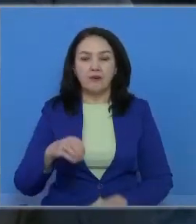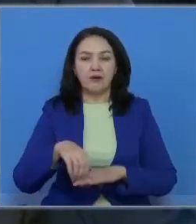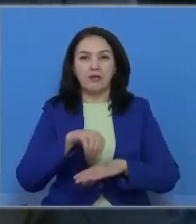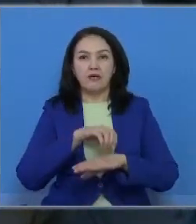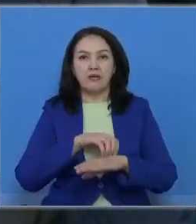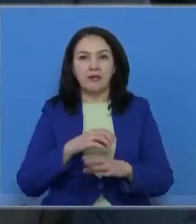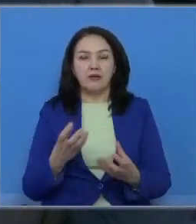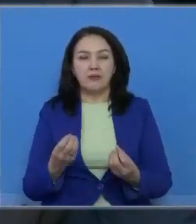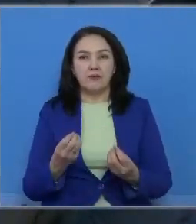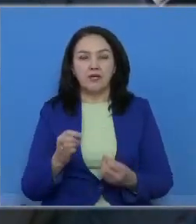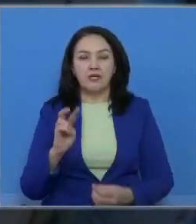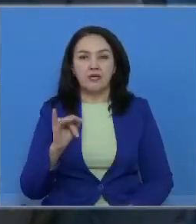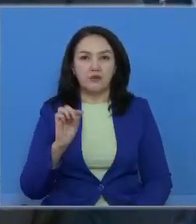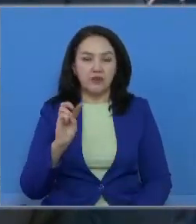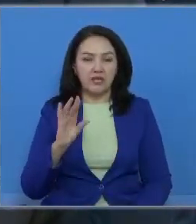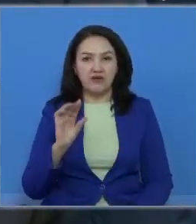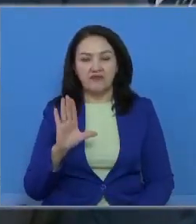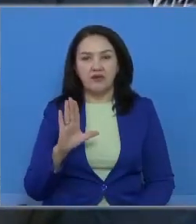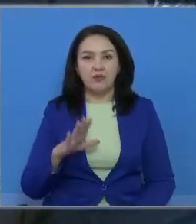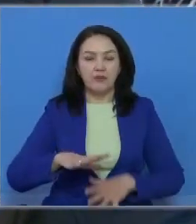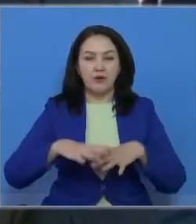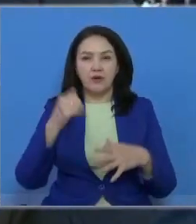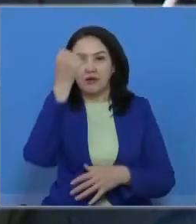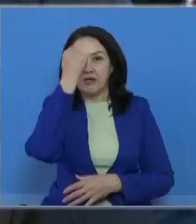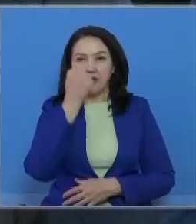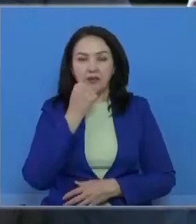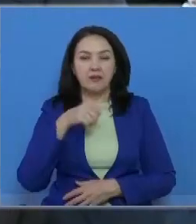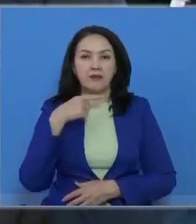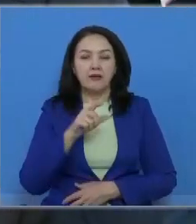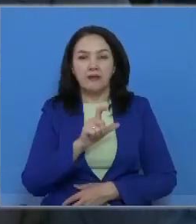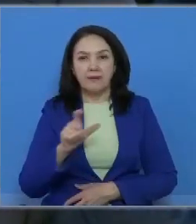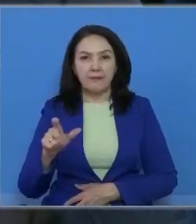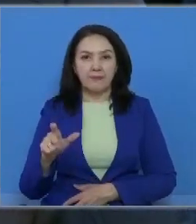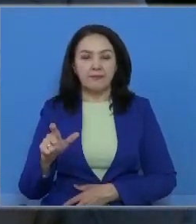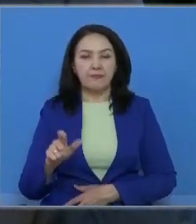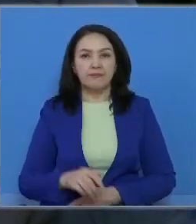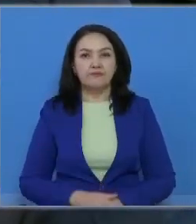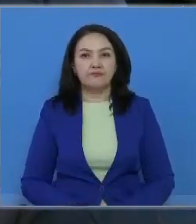әкімшілігіне Ералы Тоғжановқа мың да бір алғыс айтам, мына халыққа,